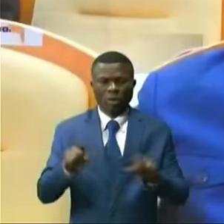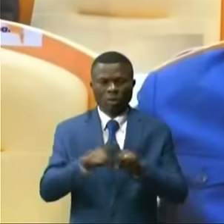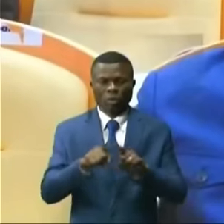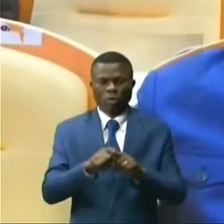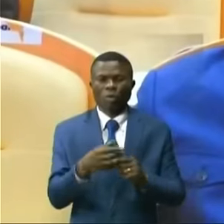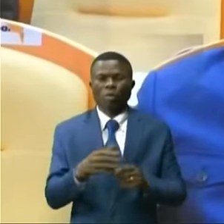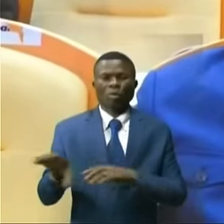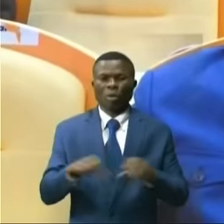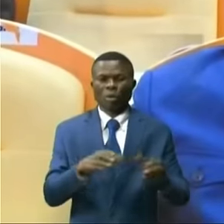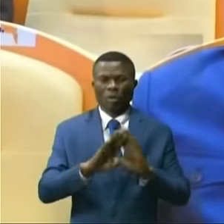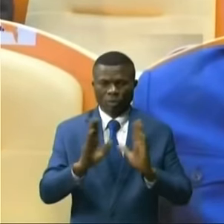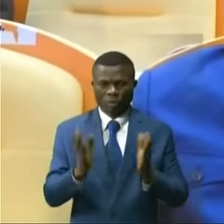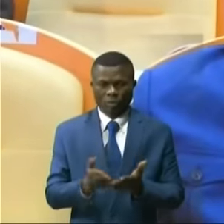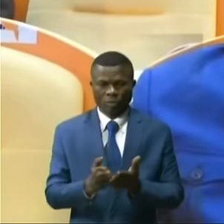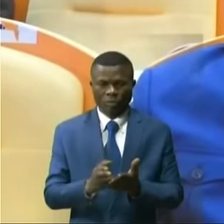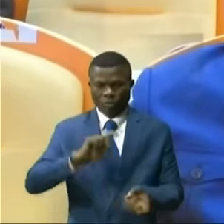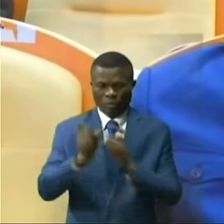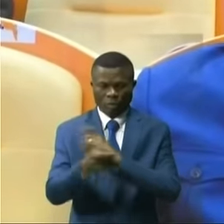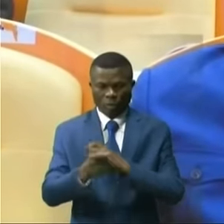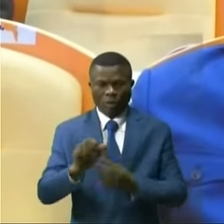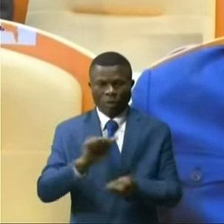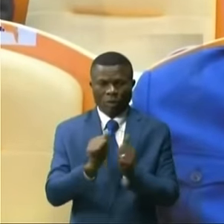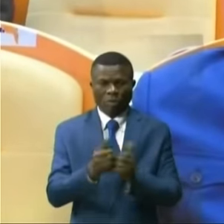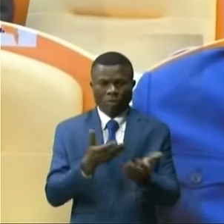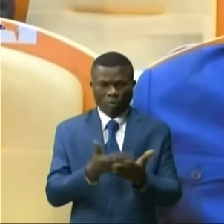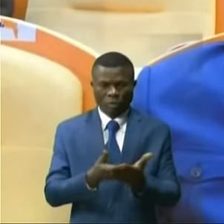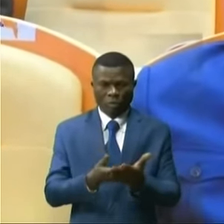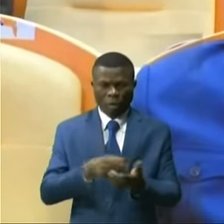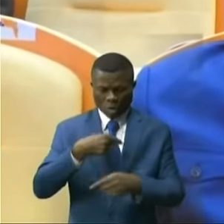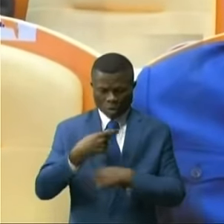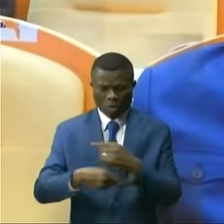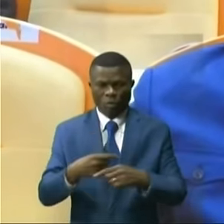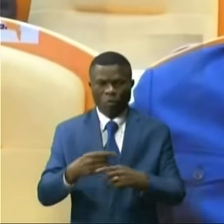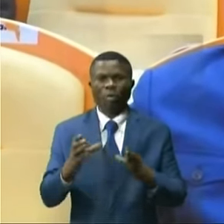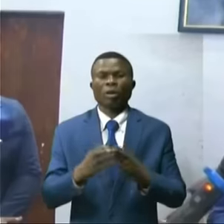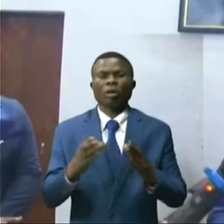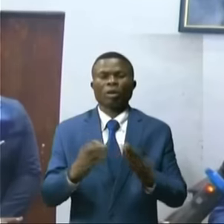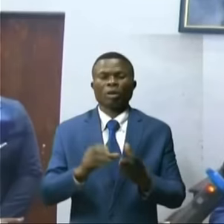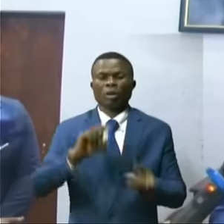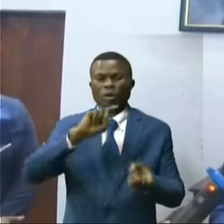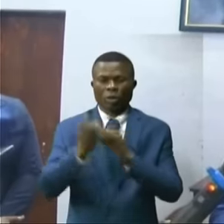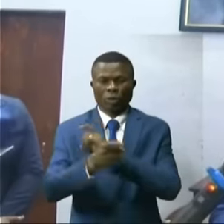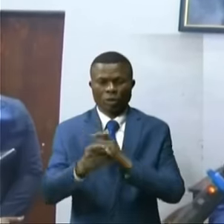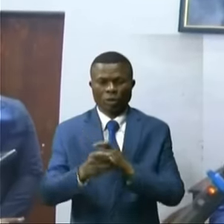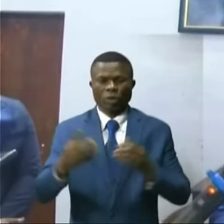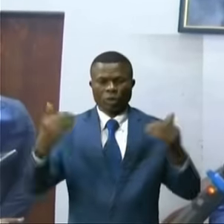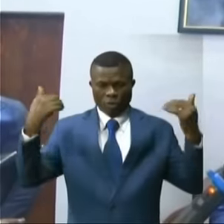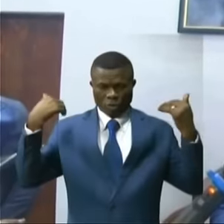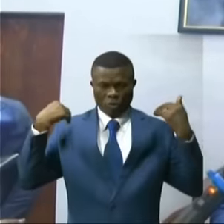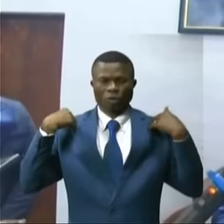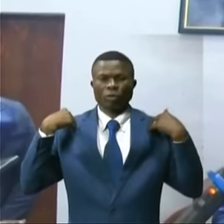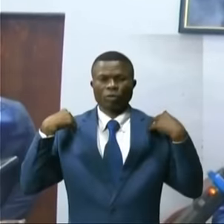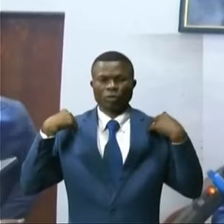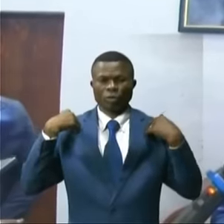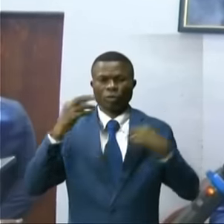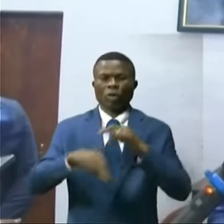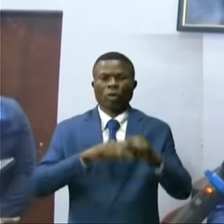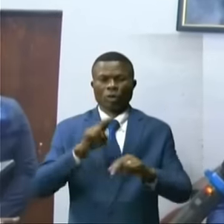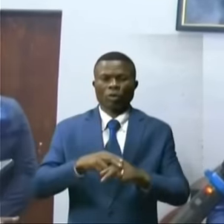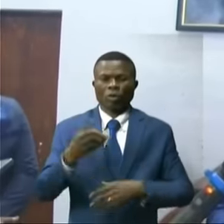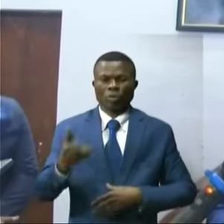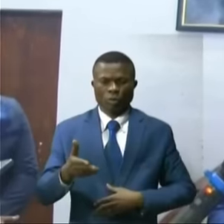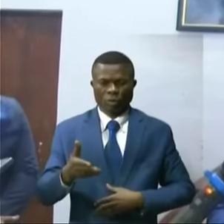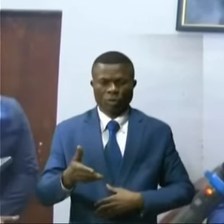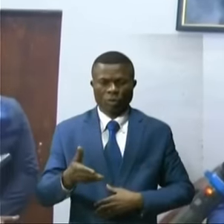enjeux et ce changement de tangent passe par les changement de cadre normatif